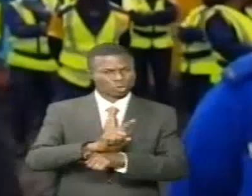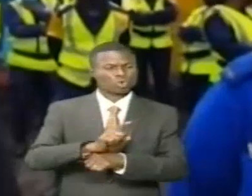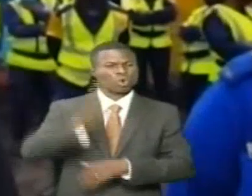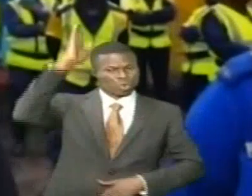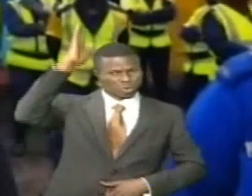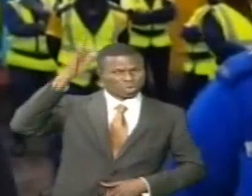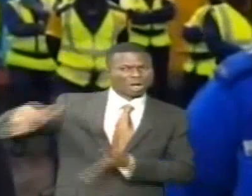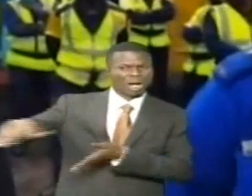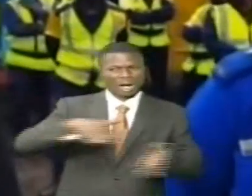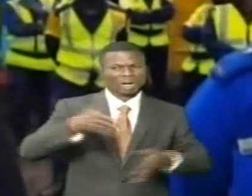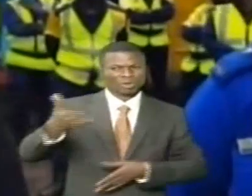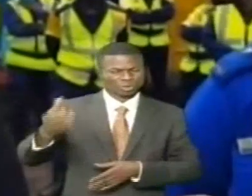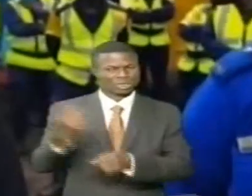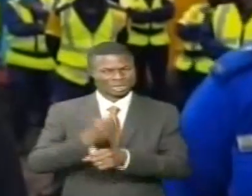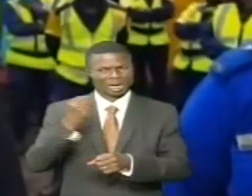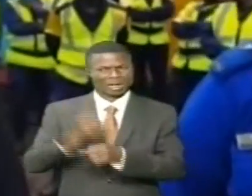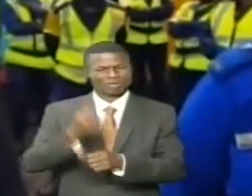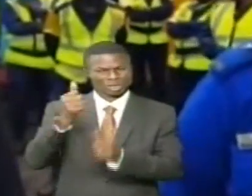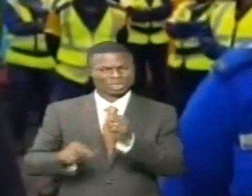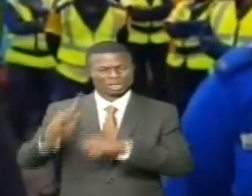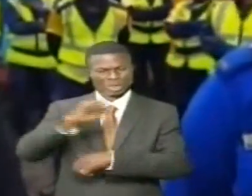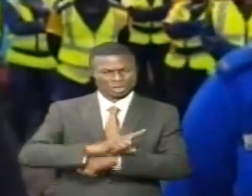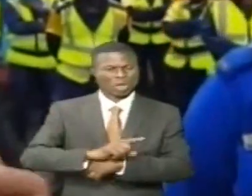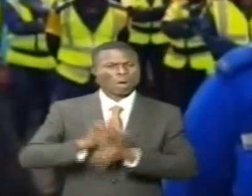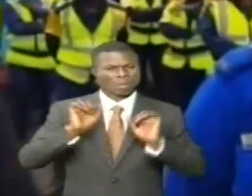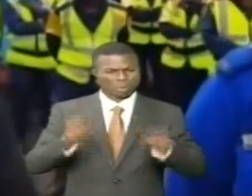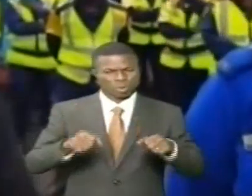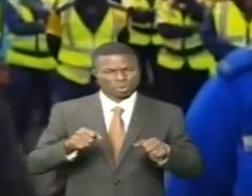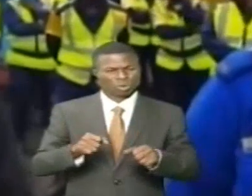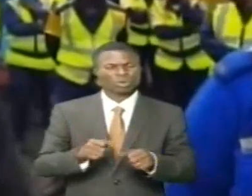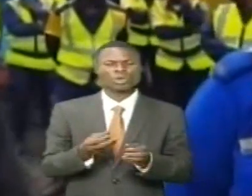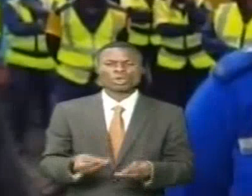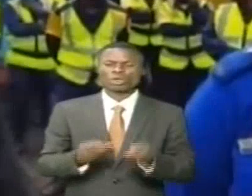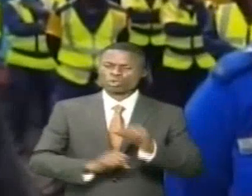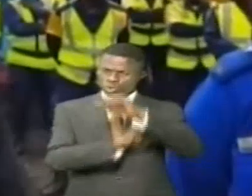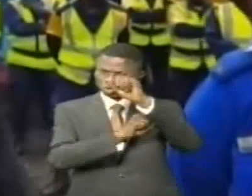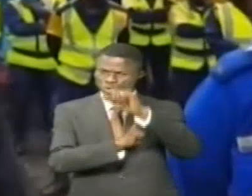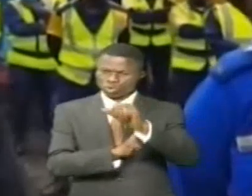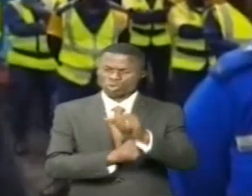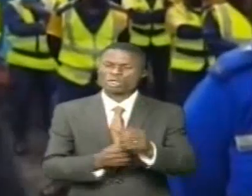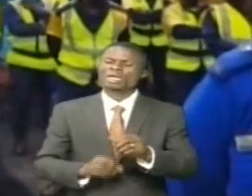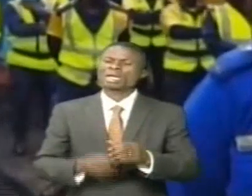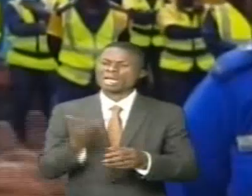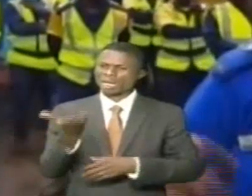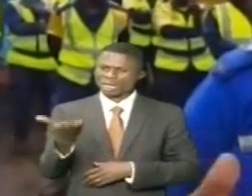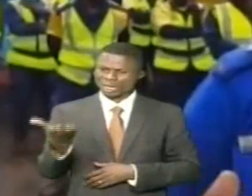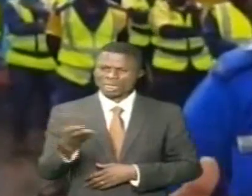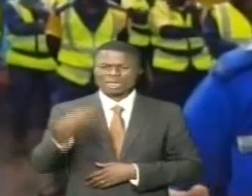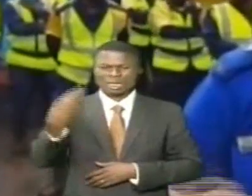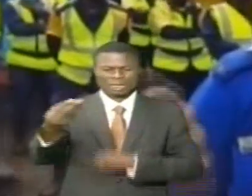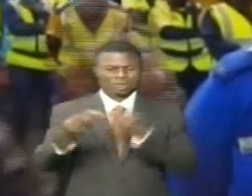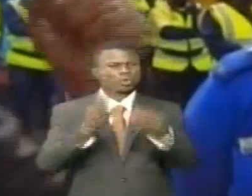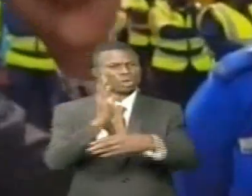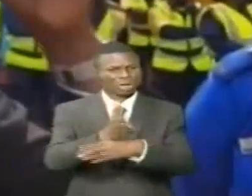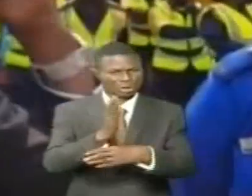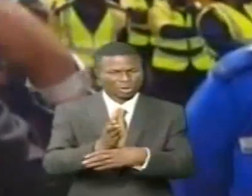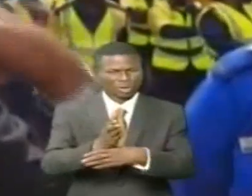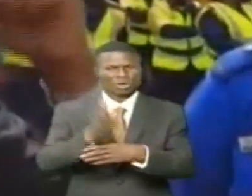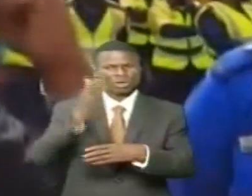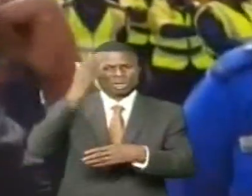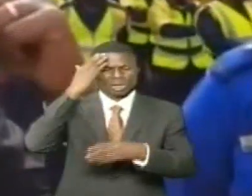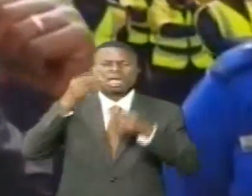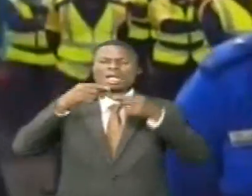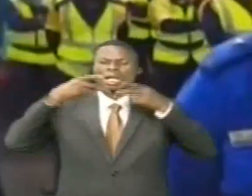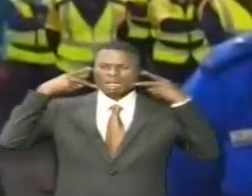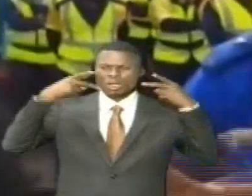avons vu qu'il est mieux de pouvoir leur apporter cette assistance et leur donner des conseils pour qu'ils restent toujours